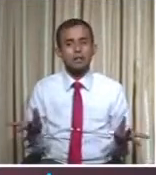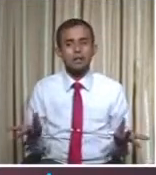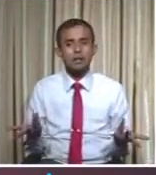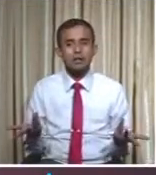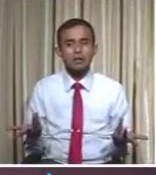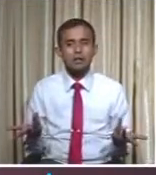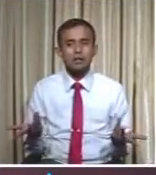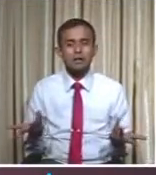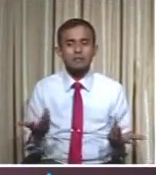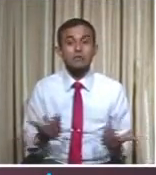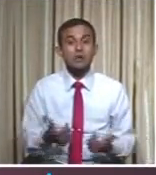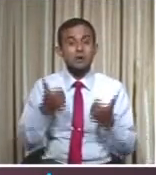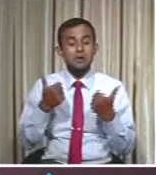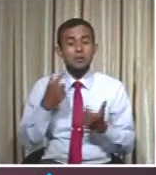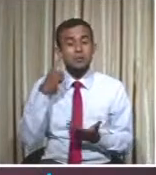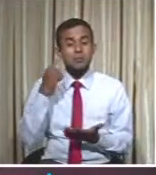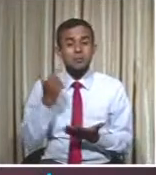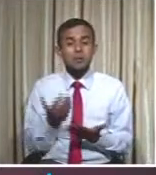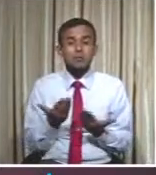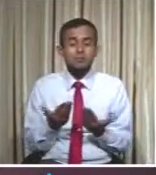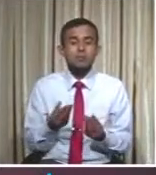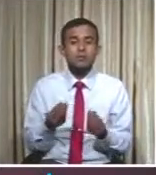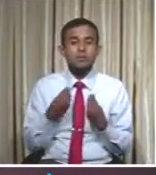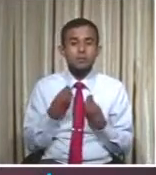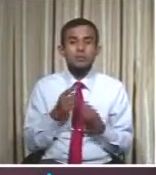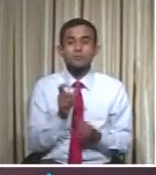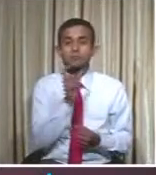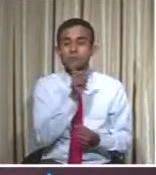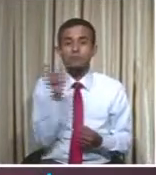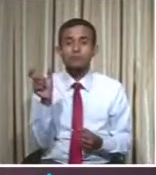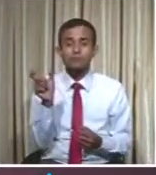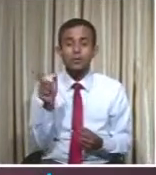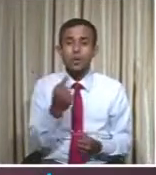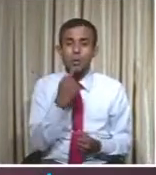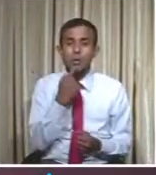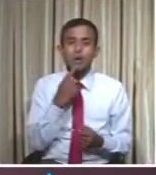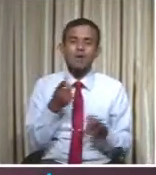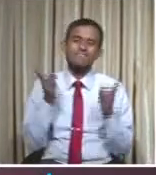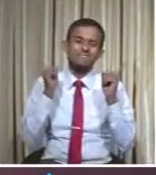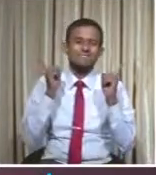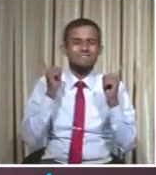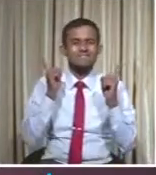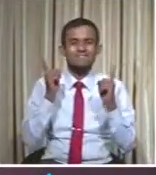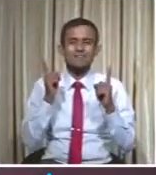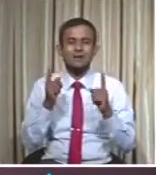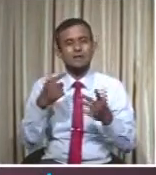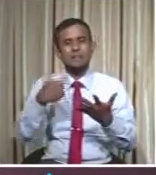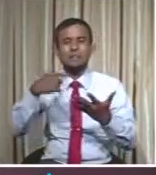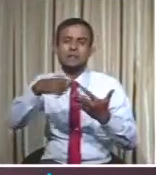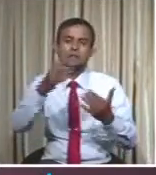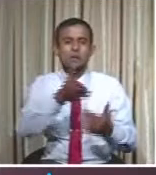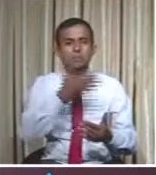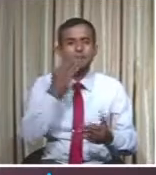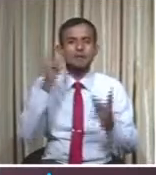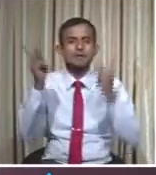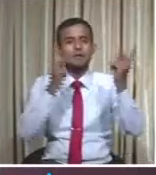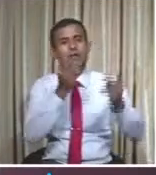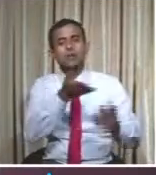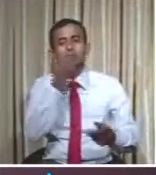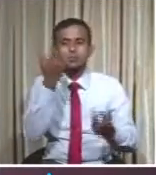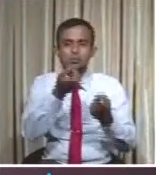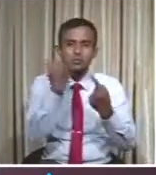ඒක මම හිතන්නේ හරි බැරෑරුම් ලෙස අපි බාර ගන්න ඕන ප්‍රකාශයක්. ඔව් අපි විනෝද වෙන්න එක එක දේවල් කරන්න පුළුවන්. අපි ට්‍රිප් යන්න